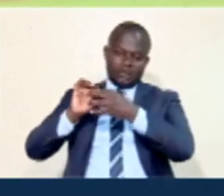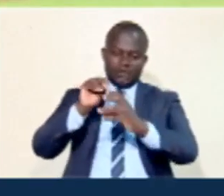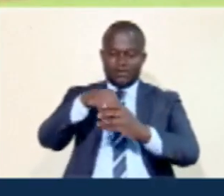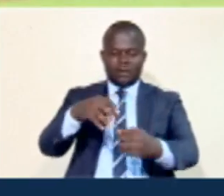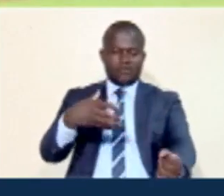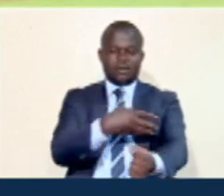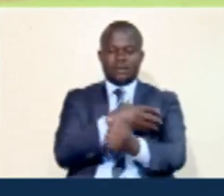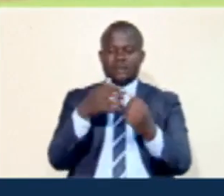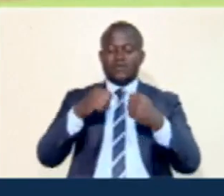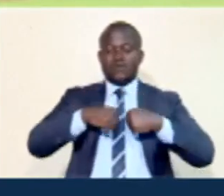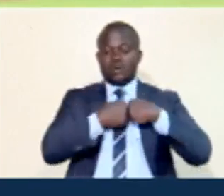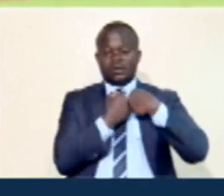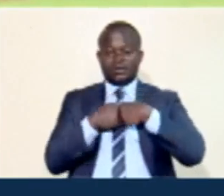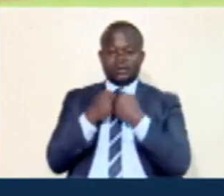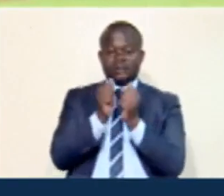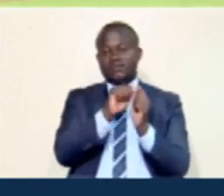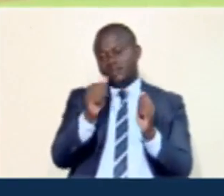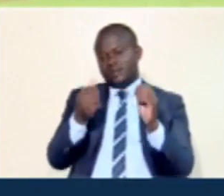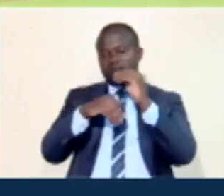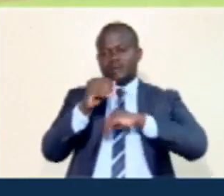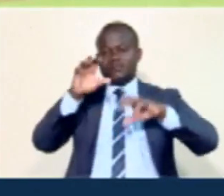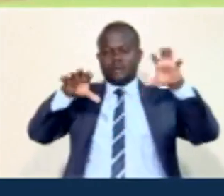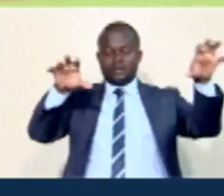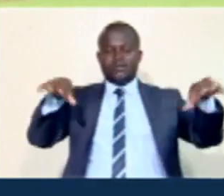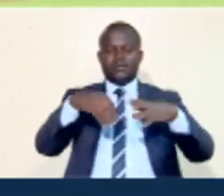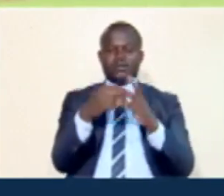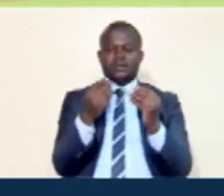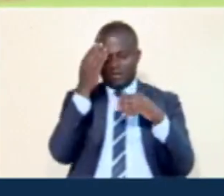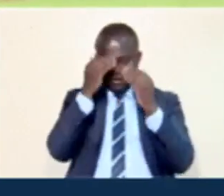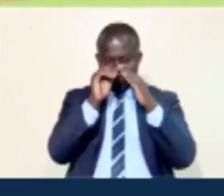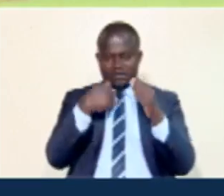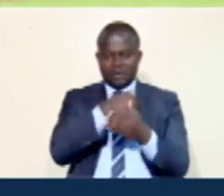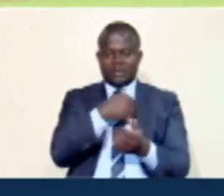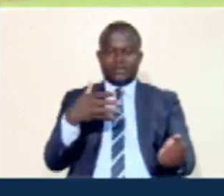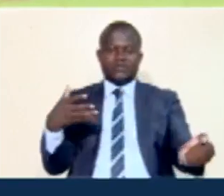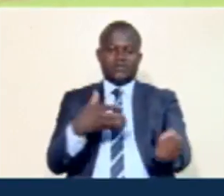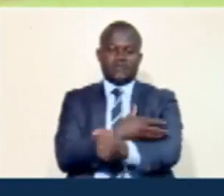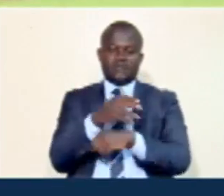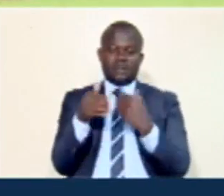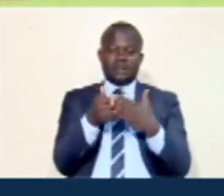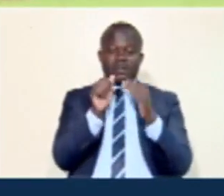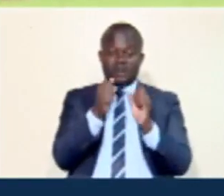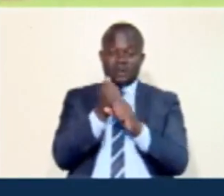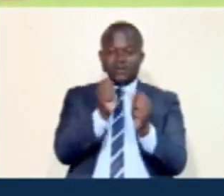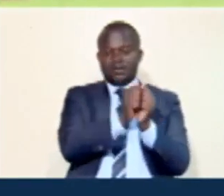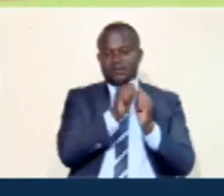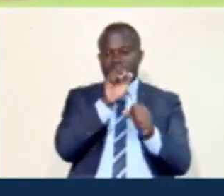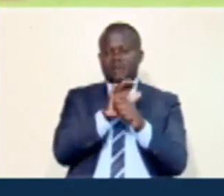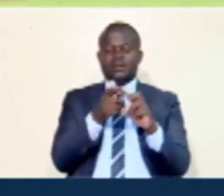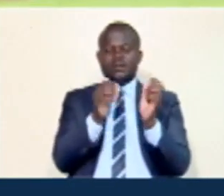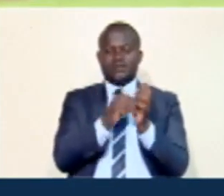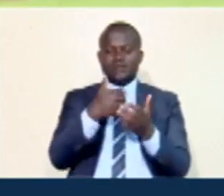ingufu, kwa guhangana n'abandi bacuruza hirya no hino biroroha, kubera ko baba bafite ingufu zo kuba bashyize hamwe ari benshi kandi